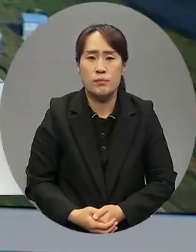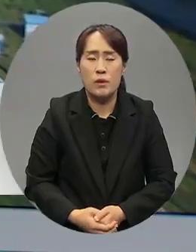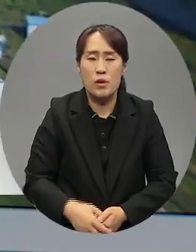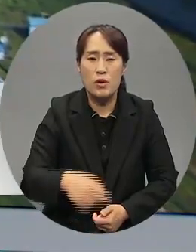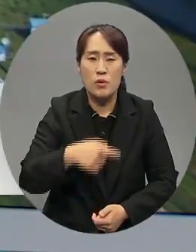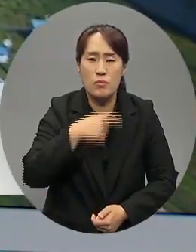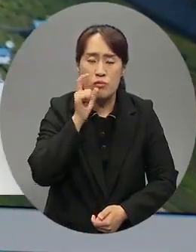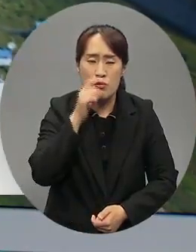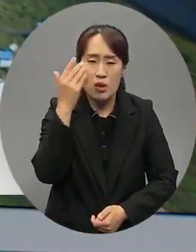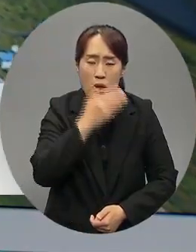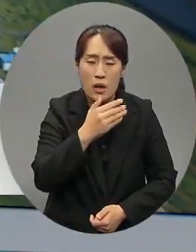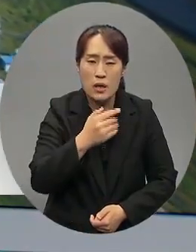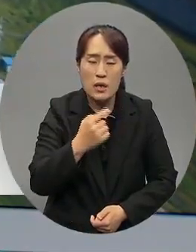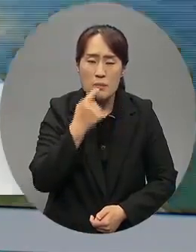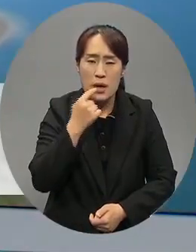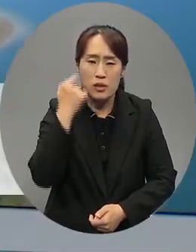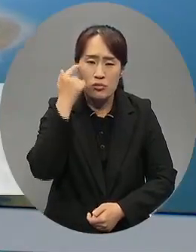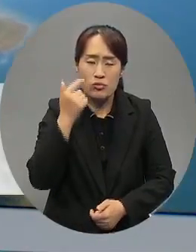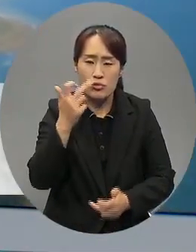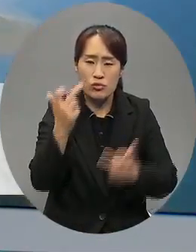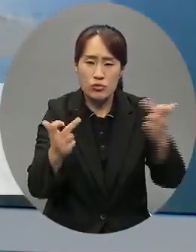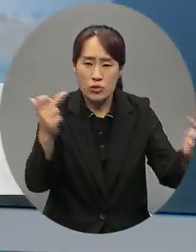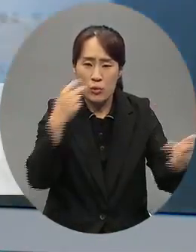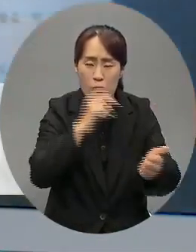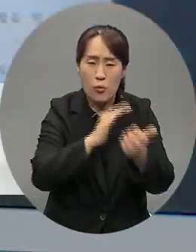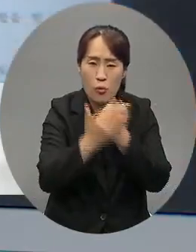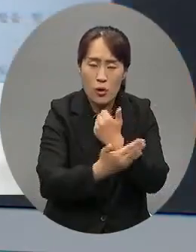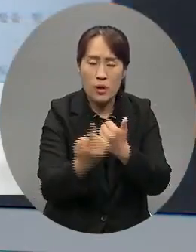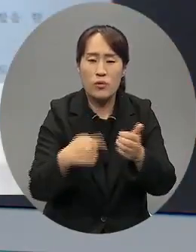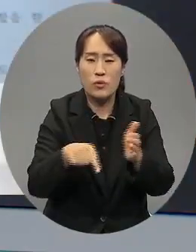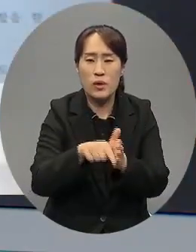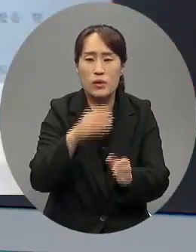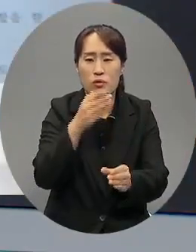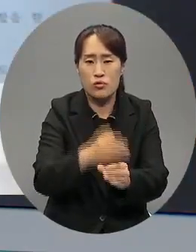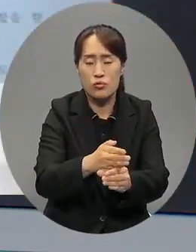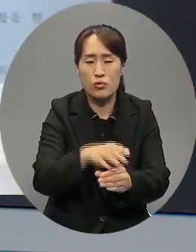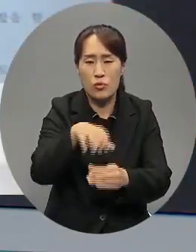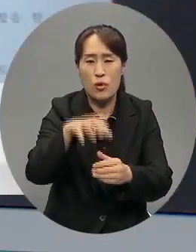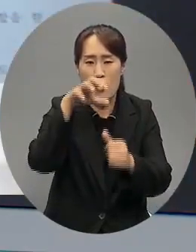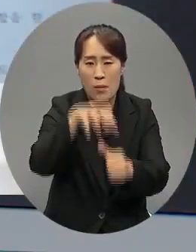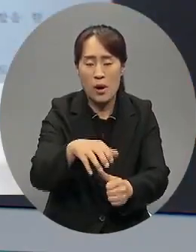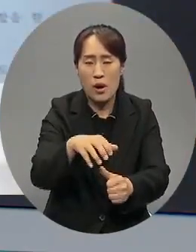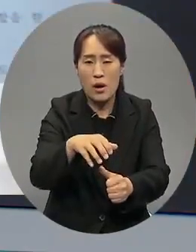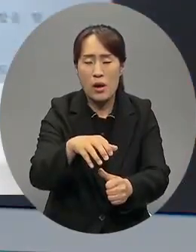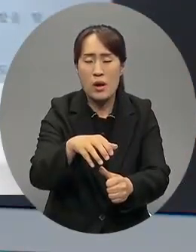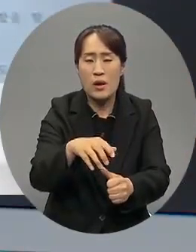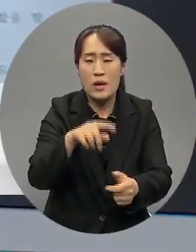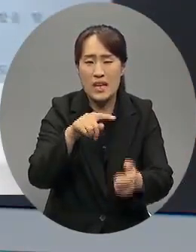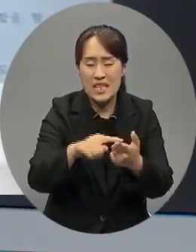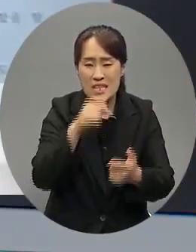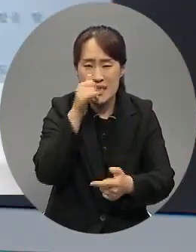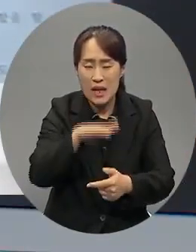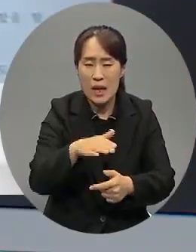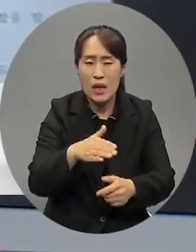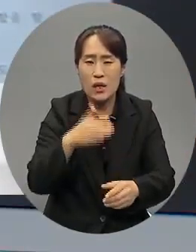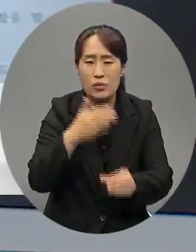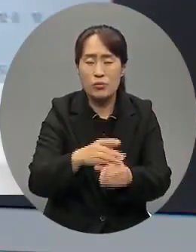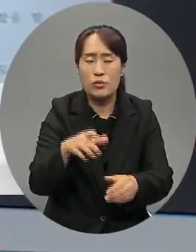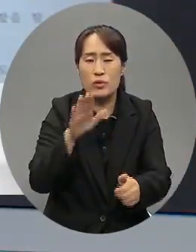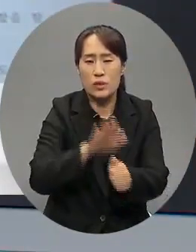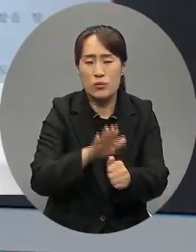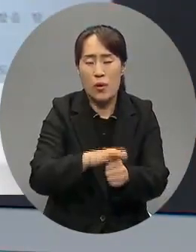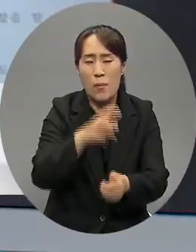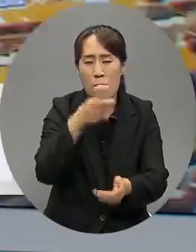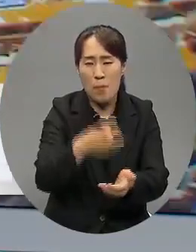상소원이나 백두대간 보호 등을 이유로 규제를 받던 중부 내륙권을 위해 지난해 어렵게 법률 하나가 만들어졌습니다. 바로 중부